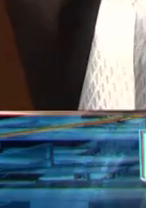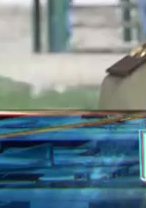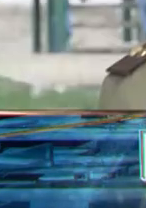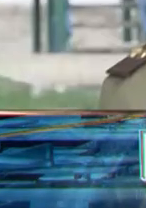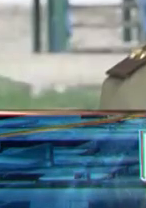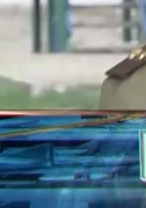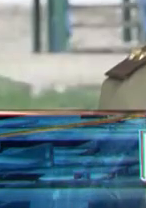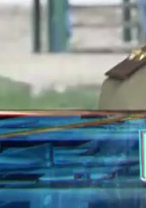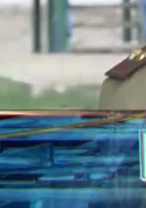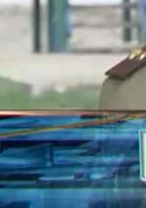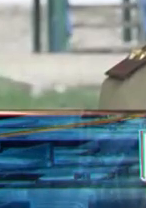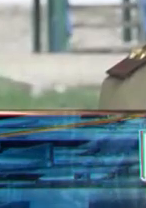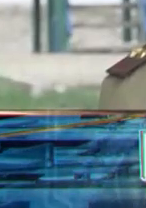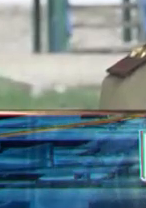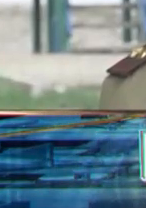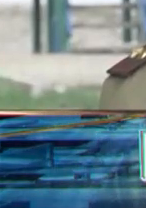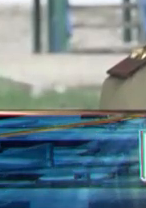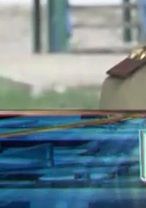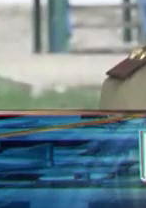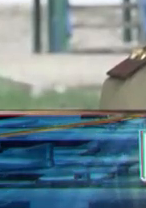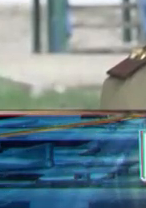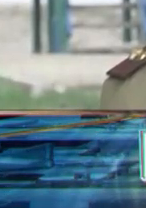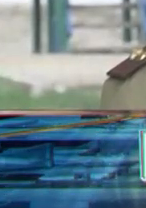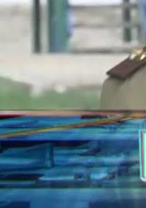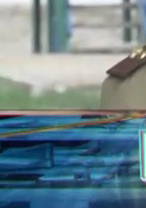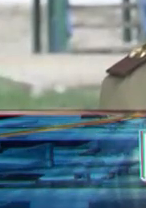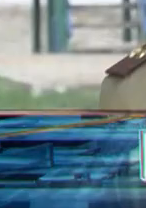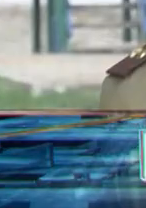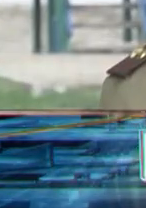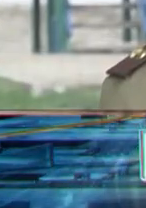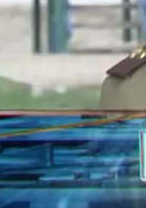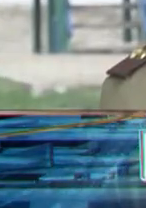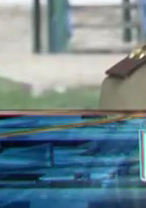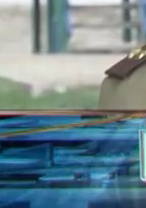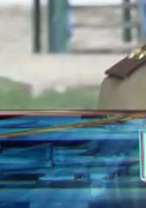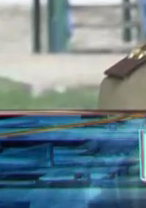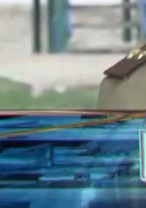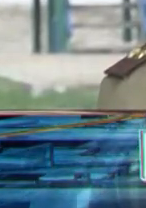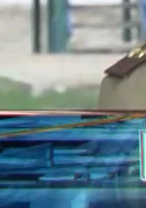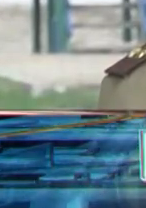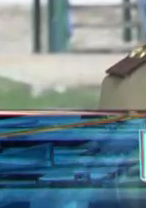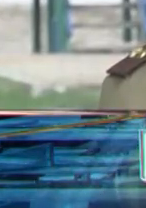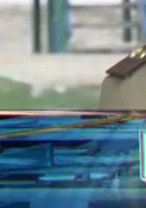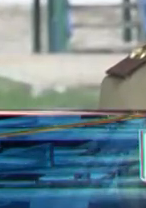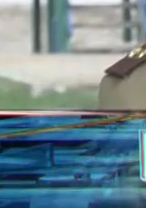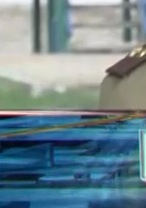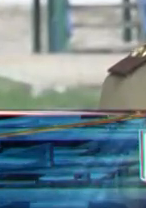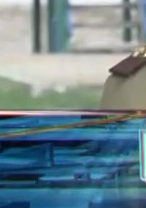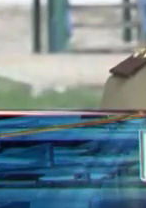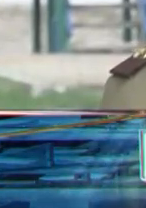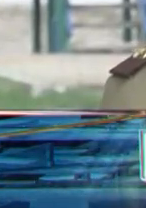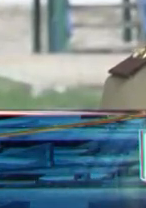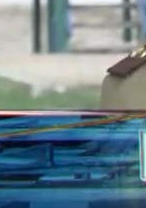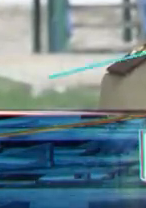жатыр. Судағы қауіпсіздік және балалар шағалағын тұндайтын өрттерін және де терезден құлап кету фактілерін азайту үшін өздері